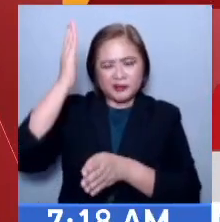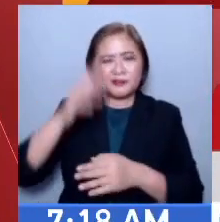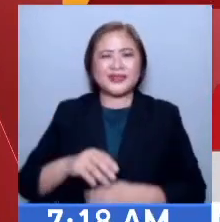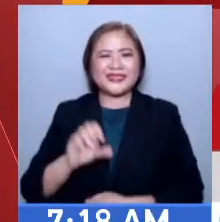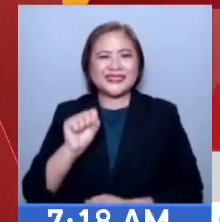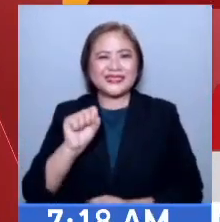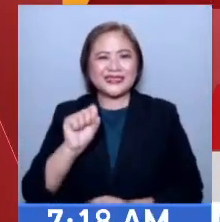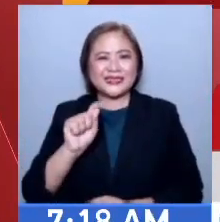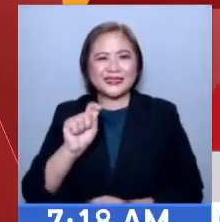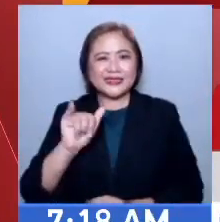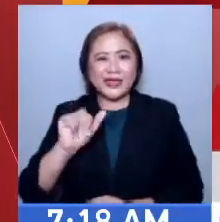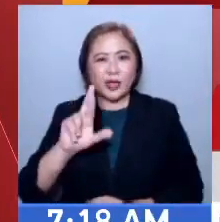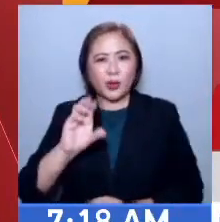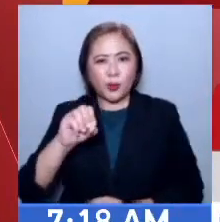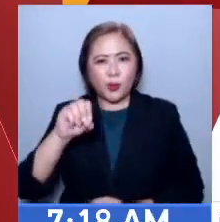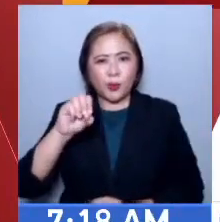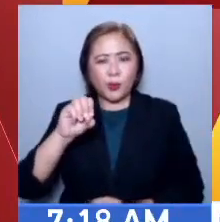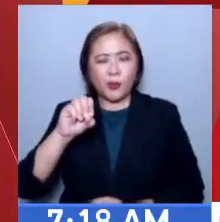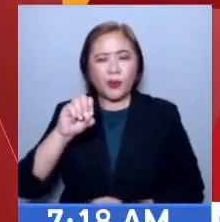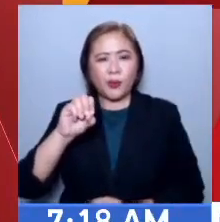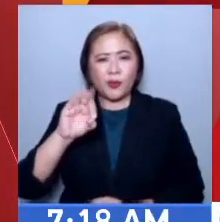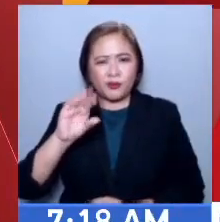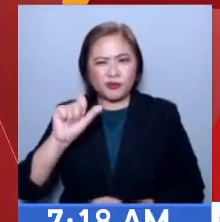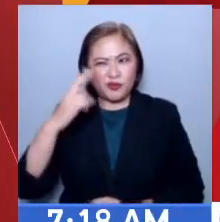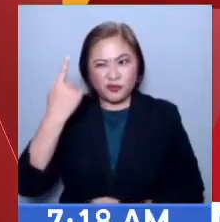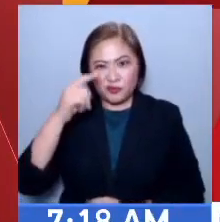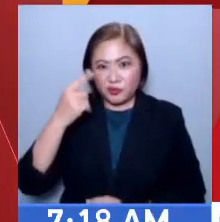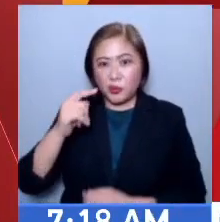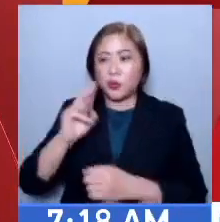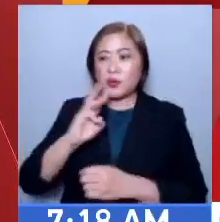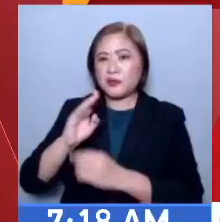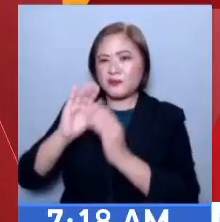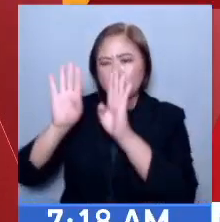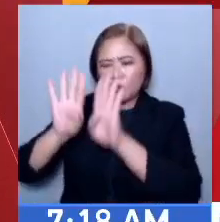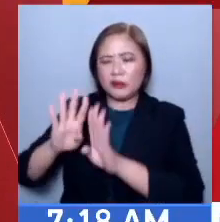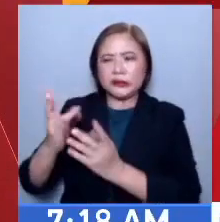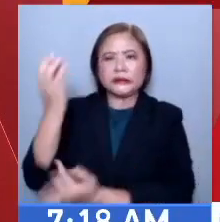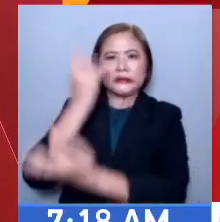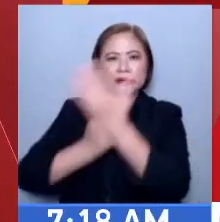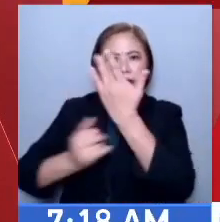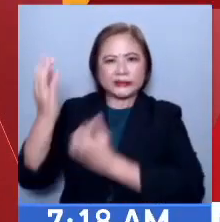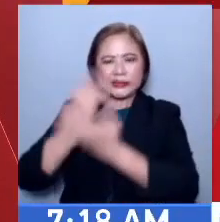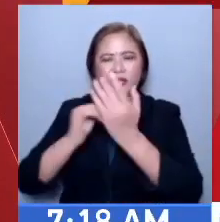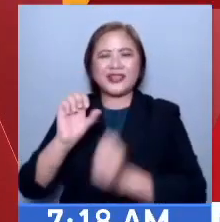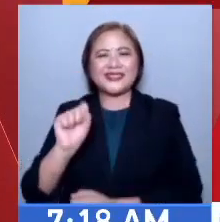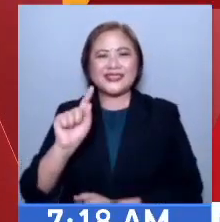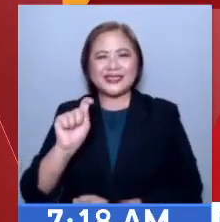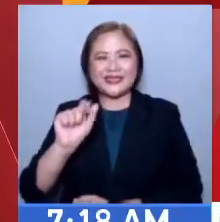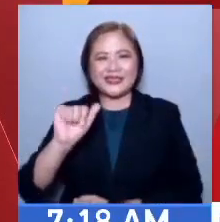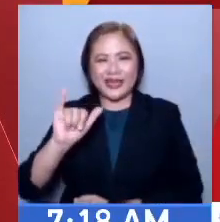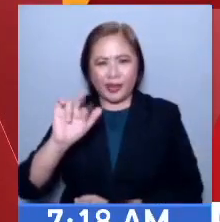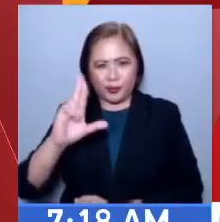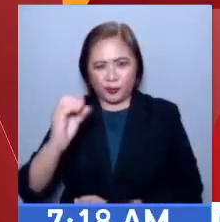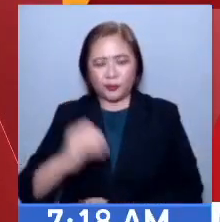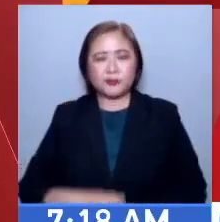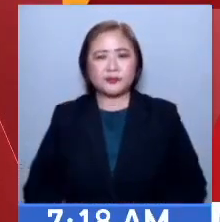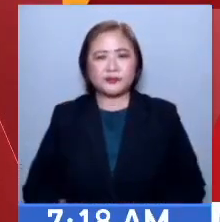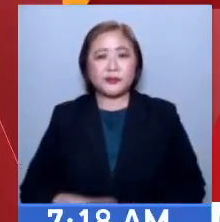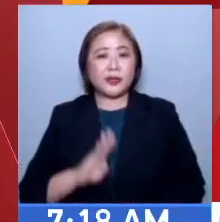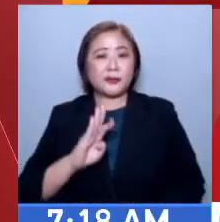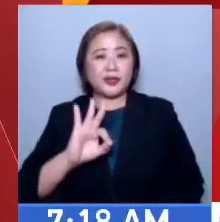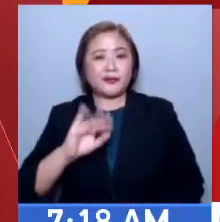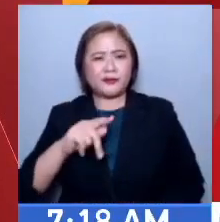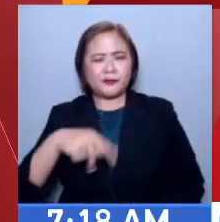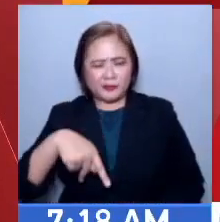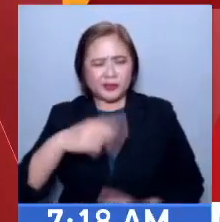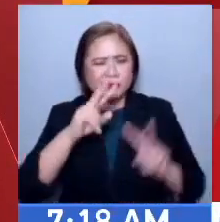Ginagamit daw po yun sa waterproofing, kaya nagliab po yung styrofoam. Iniimbestigahan pa ng BFP ang sanhi ng apoy. Tatlong